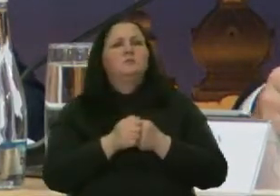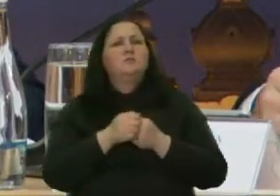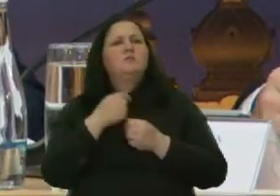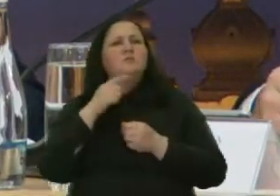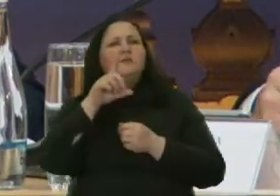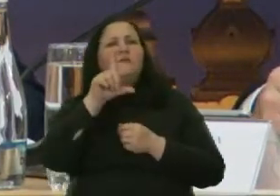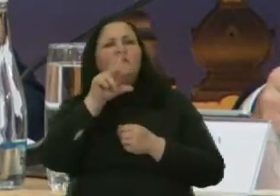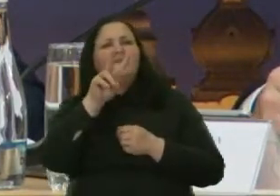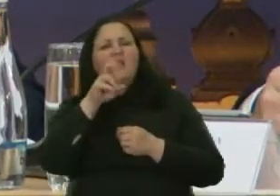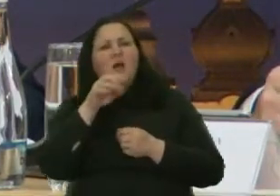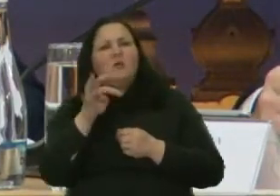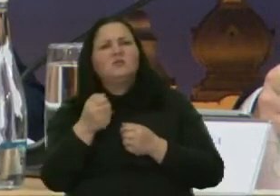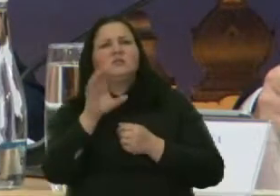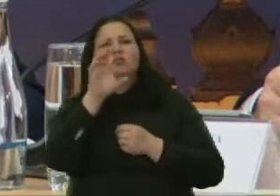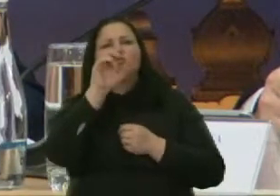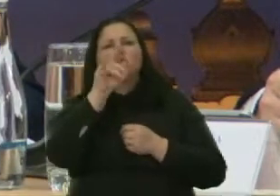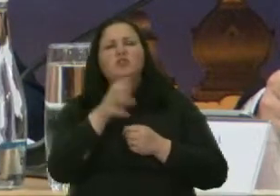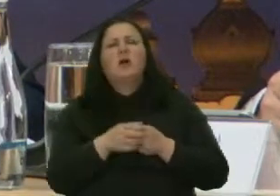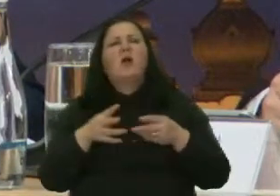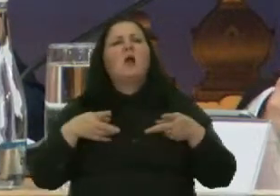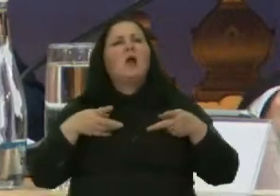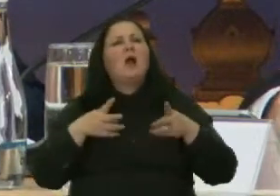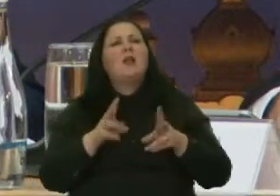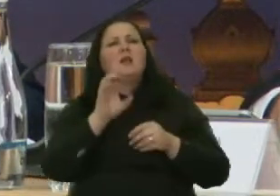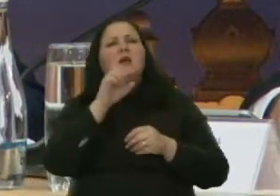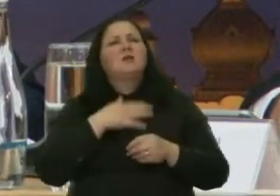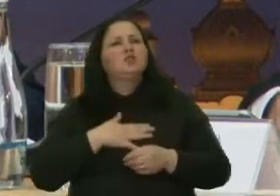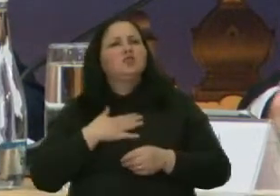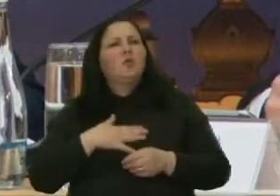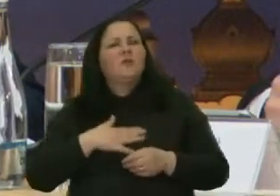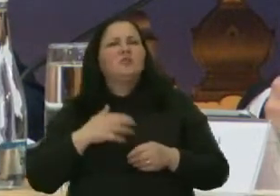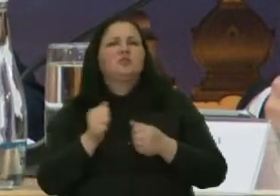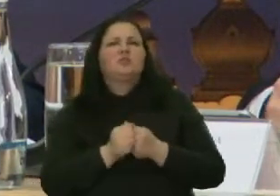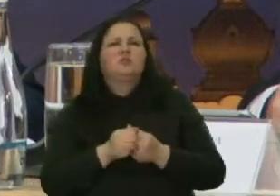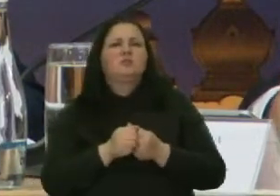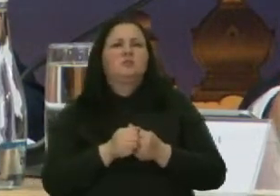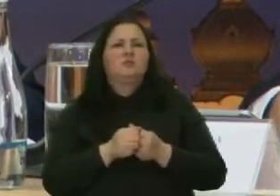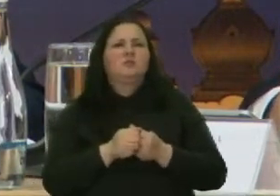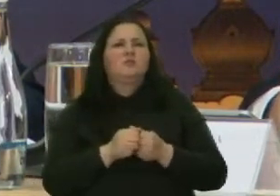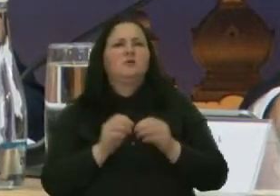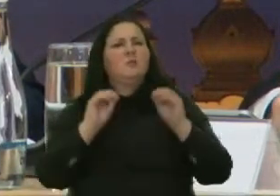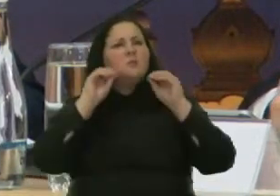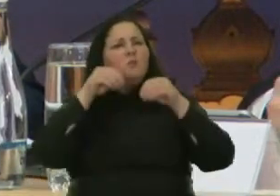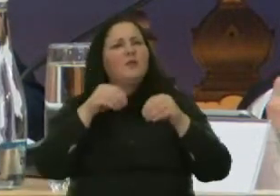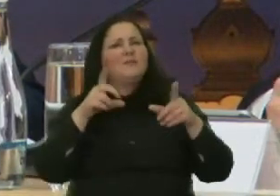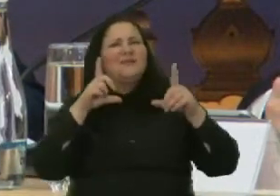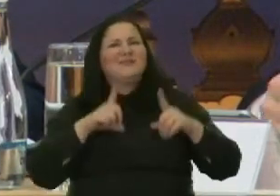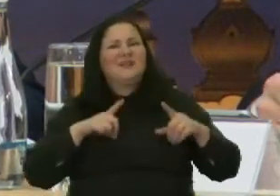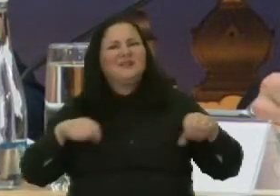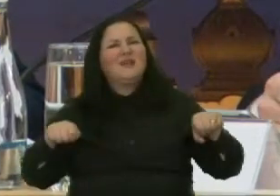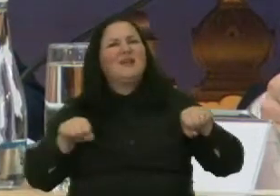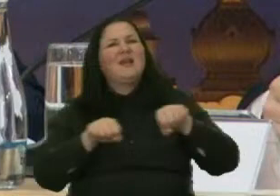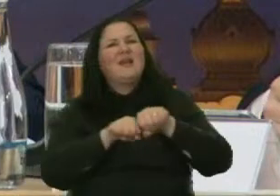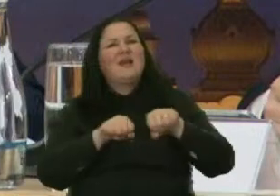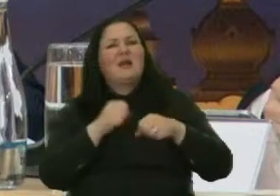modernizarea străzii Ciucea Calea Someșeni electrificarea flotei auto amplasare stații de